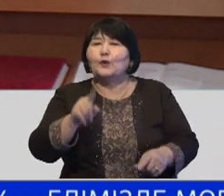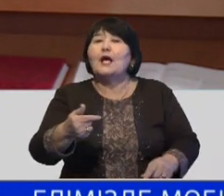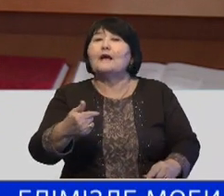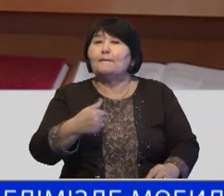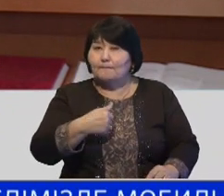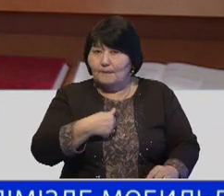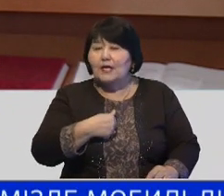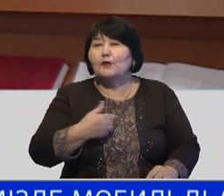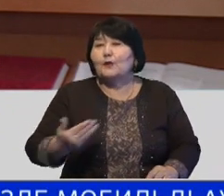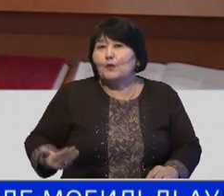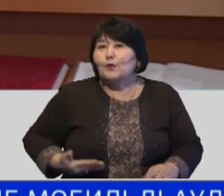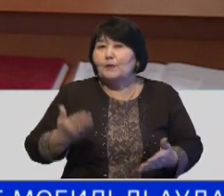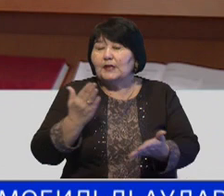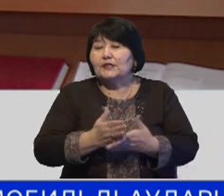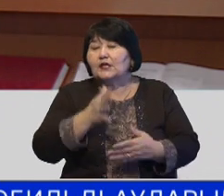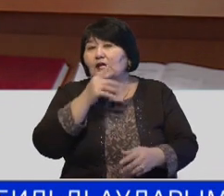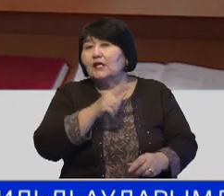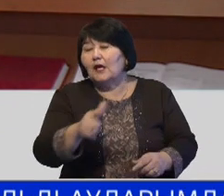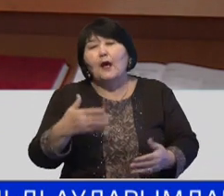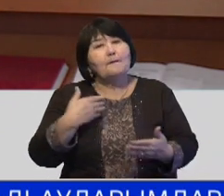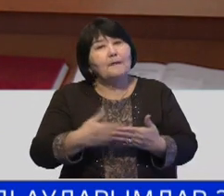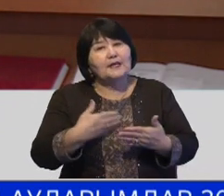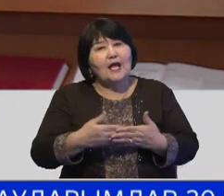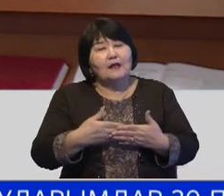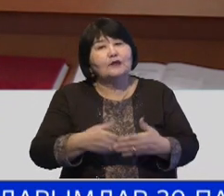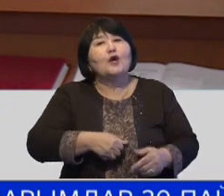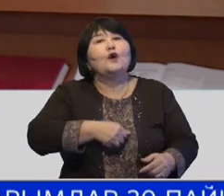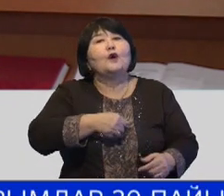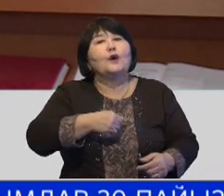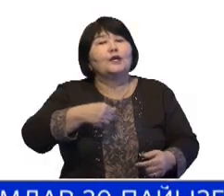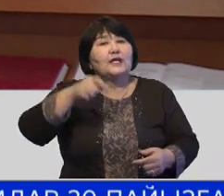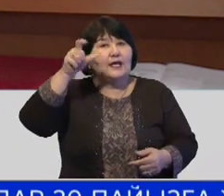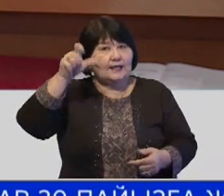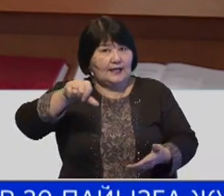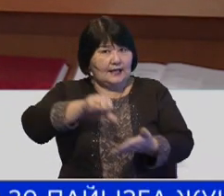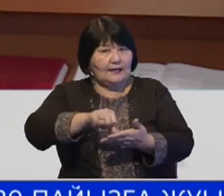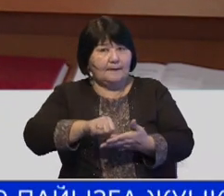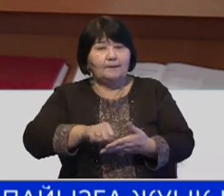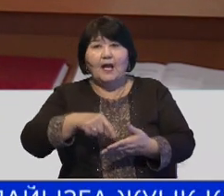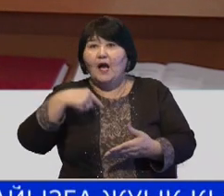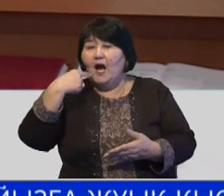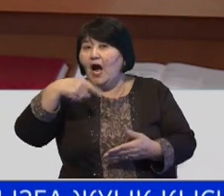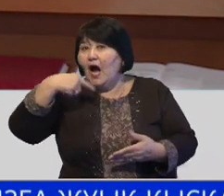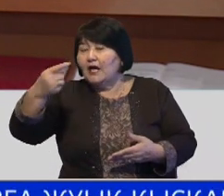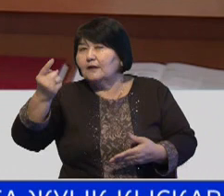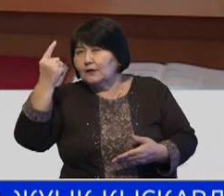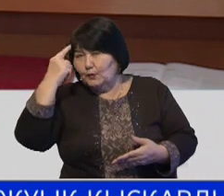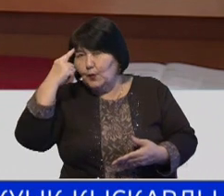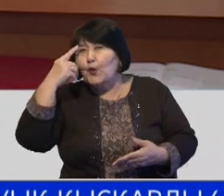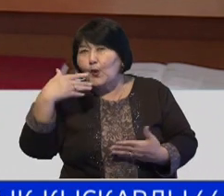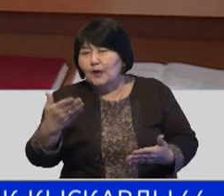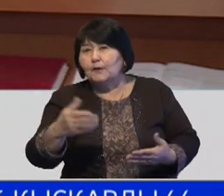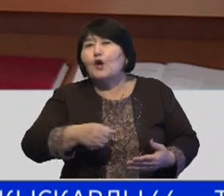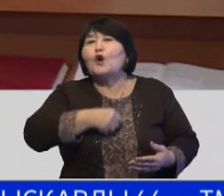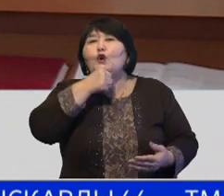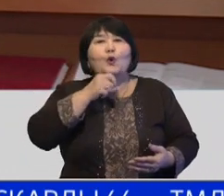Мен өмір сүрген дәуірде, мысалы, үлкен кейіпкерлерімнің аузына салатын болсам, ойымды,